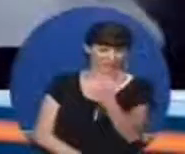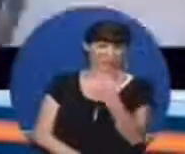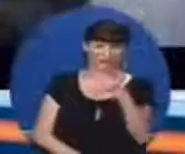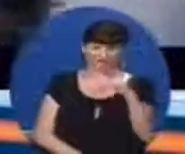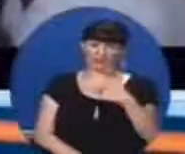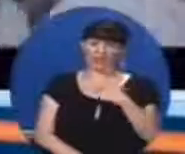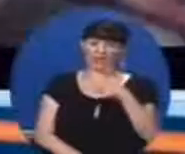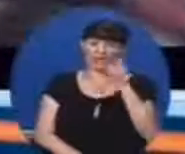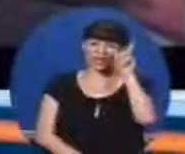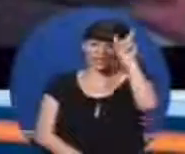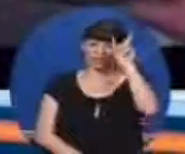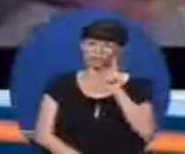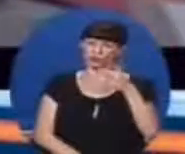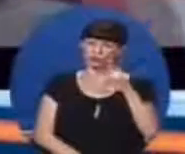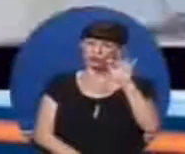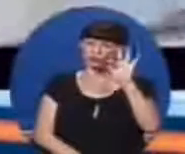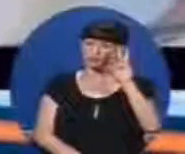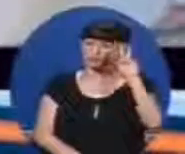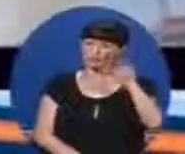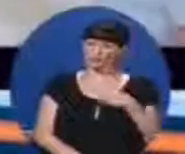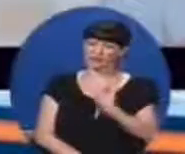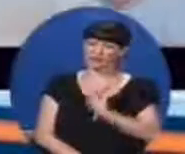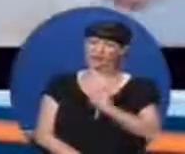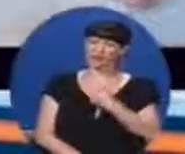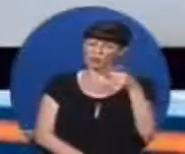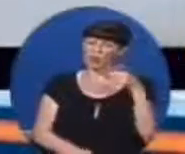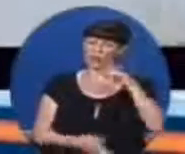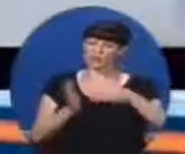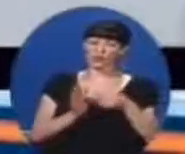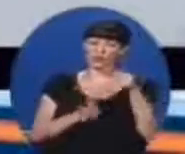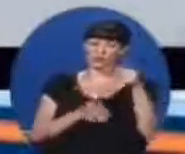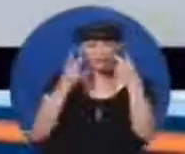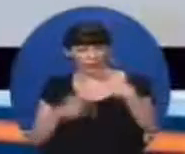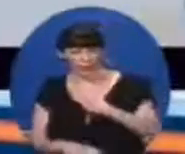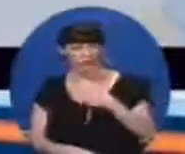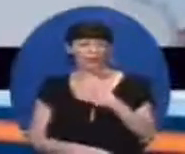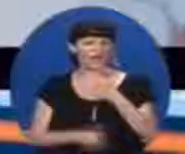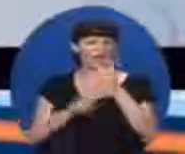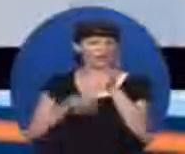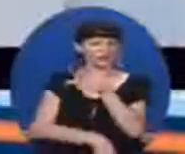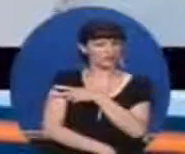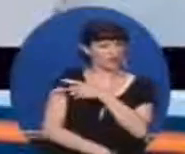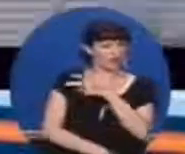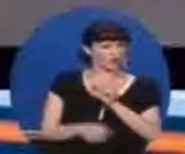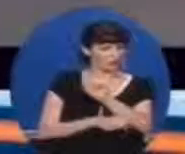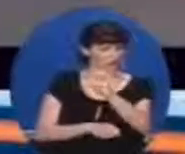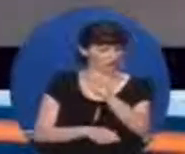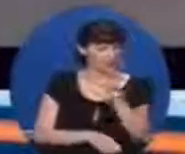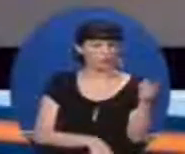כן. והוא יאשר לך את זה, שהוא נחקר בעקבות הביקור שלו אצלי בבית. אז רונל פישר הוא איש